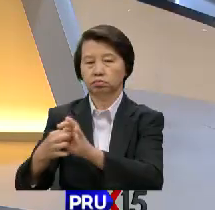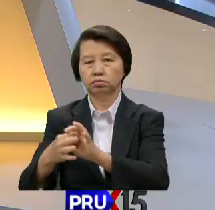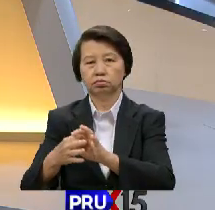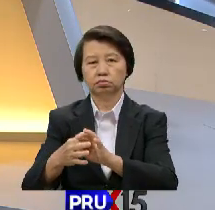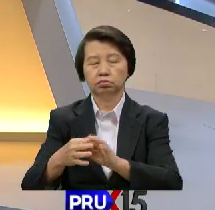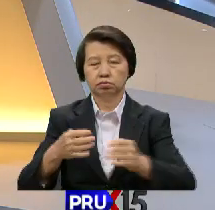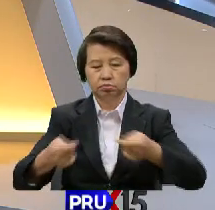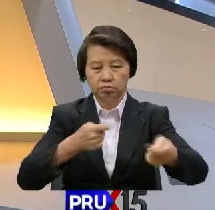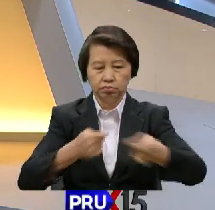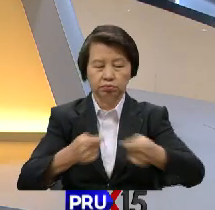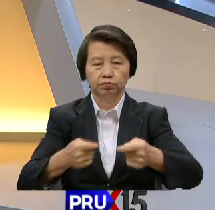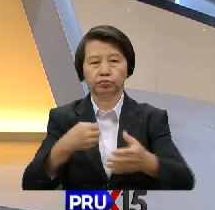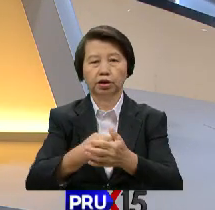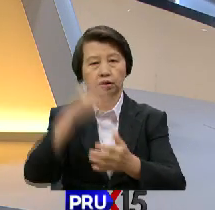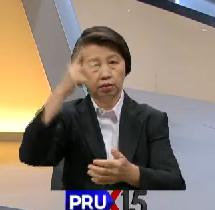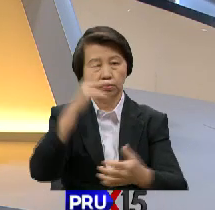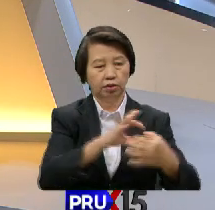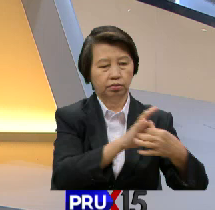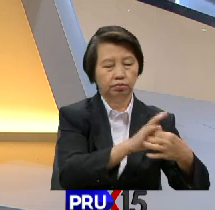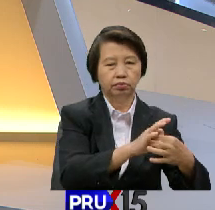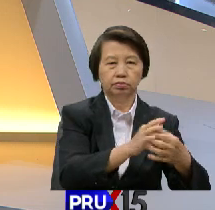petapi dan politik negara kita oke